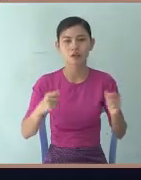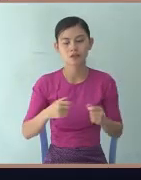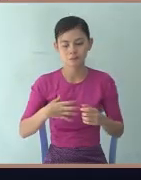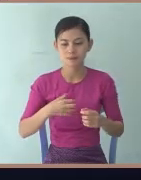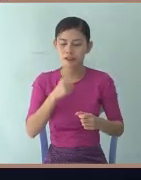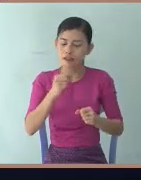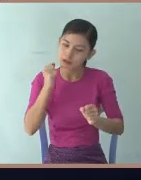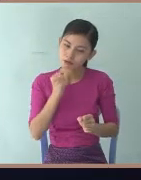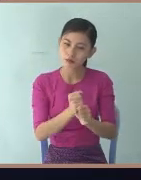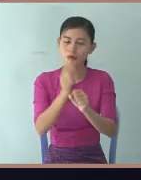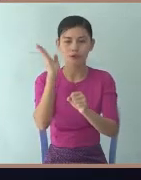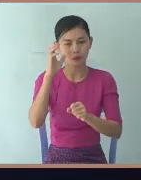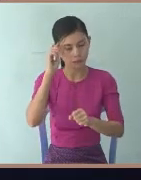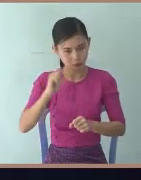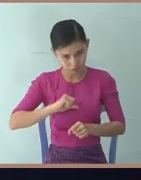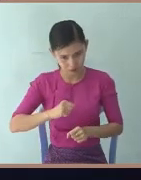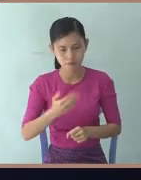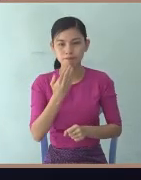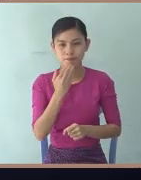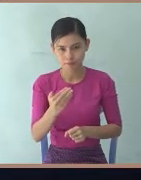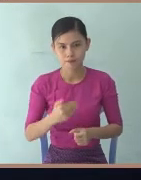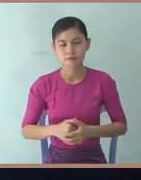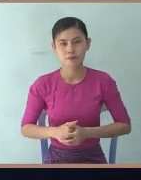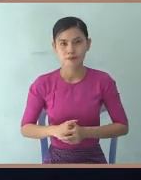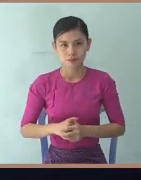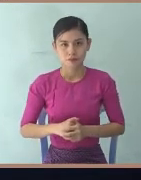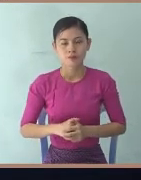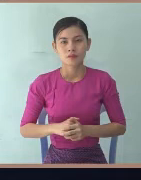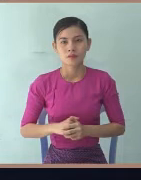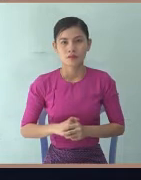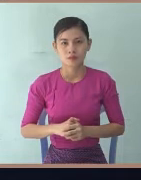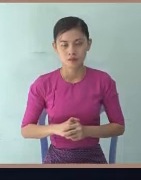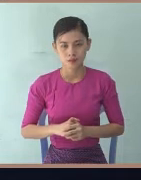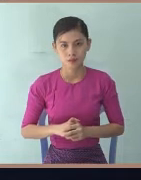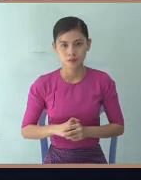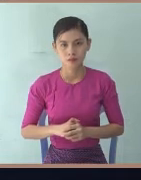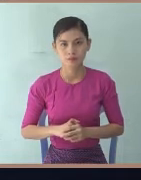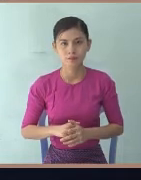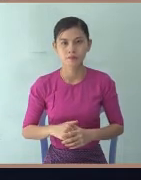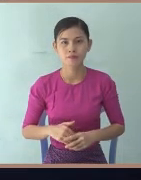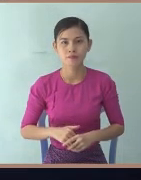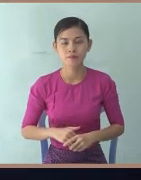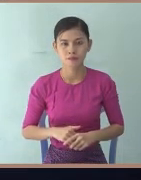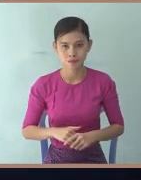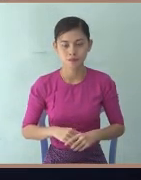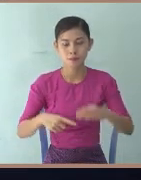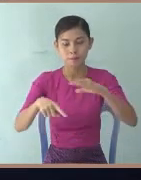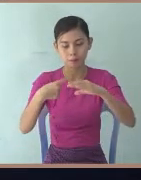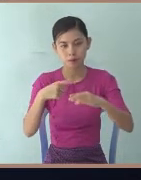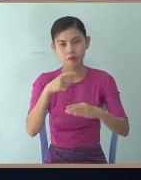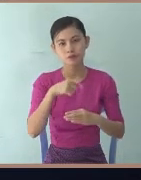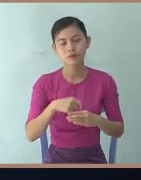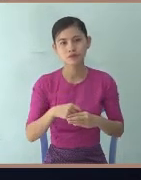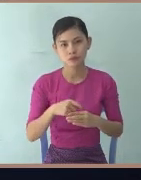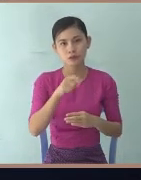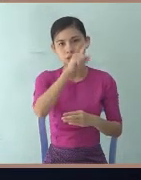ယ်ပြီးရတဲ့အကြောင်းဥပဒေရုပ်ဒါကျွန်တော်တို့အာပါတီနေနဲ့ဖြည့်ဆည်းသွားမယ်ဆိုတဲ့အကြောင်းလေးပဲကျွန်တော်ဖြည့်ကြားချင်ပါတယ်ကျေးဇူးတ